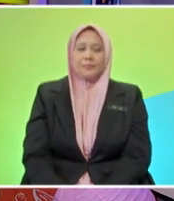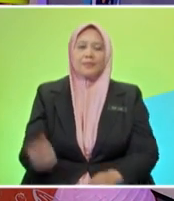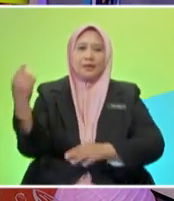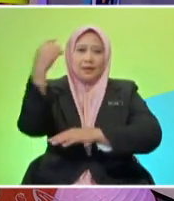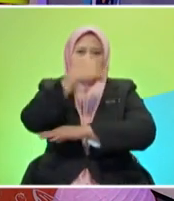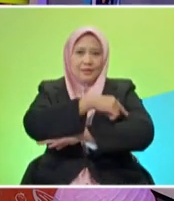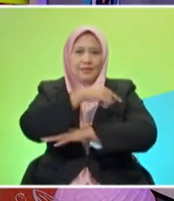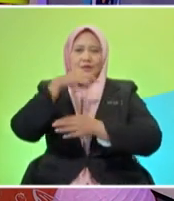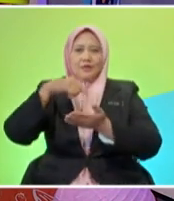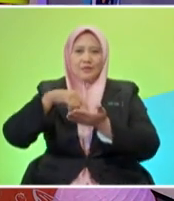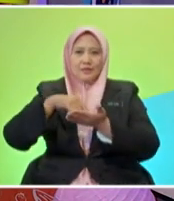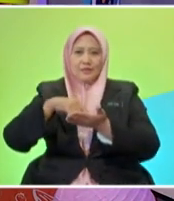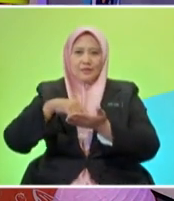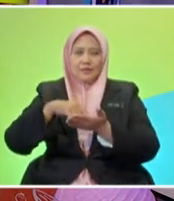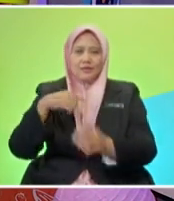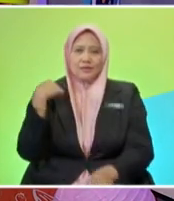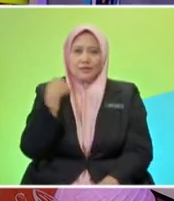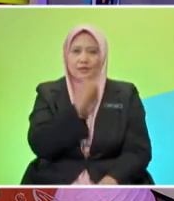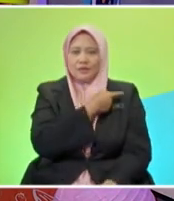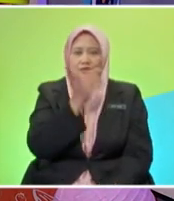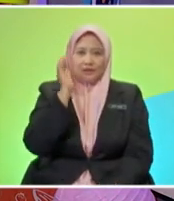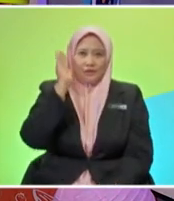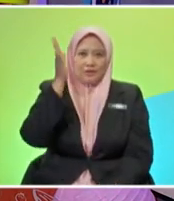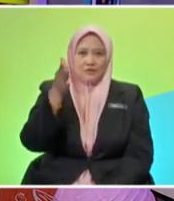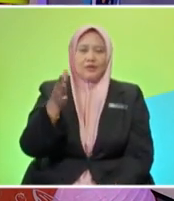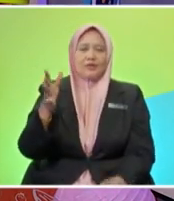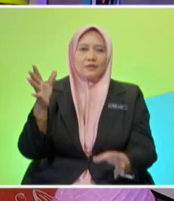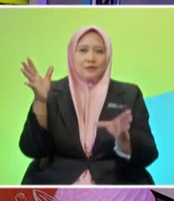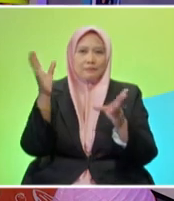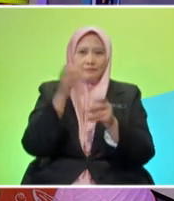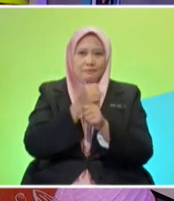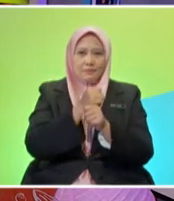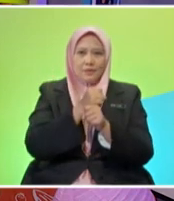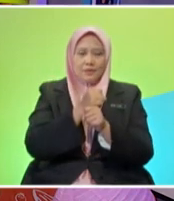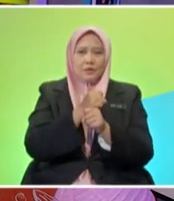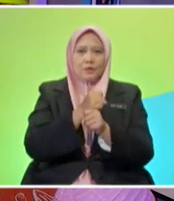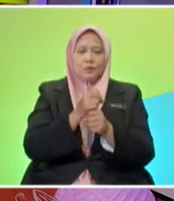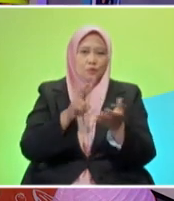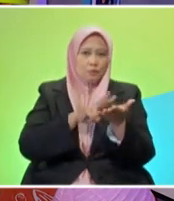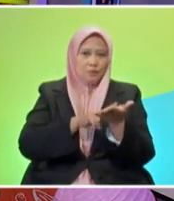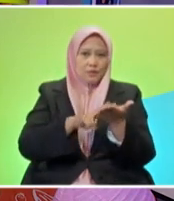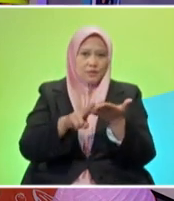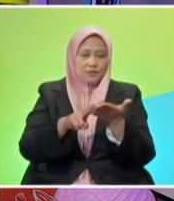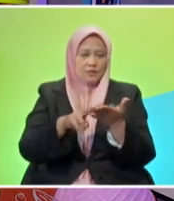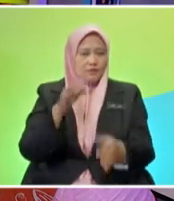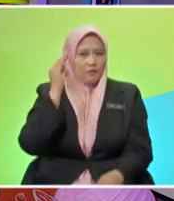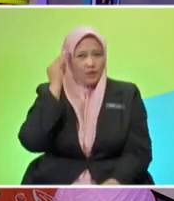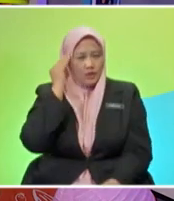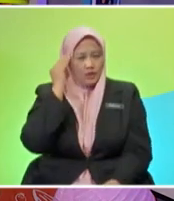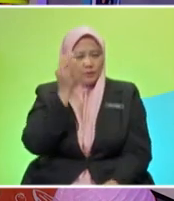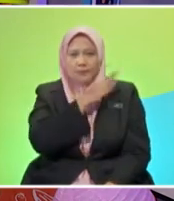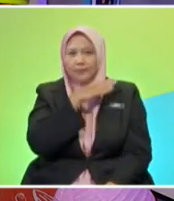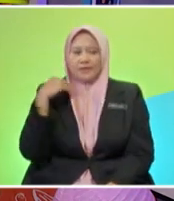ini standard pembelajaran Bahasa Melayu tahun 2 kita merupakan membaca, memahami dan